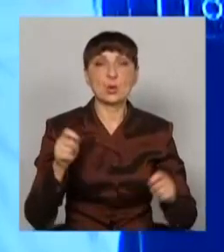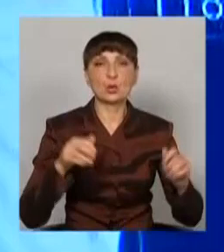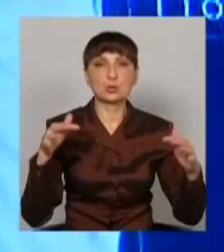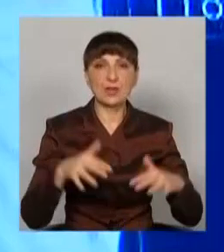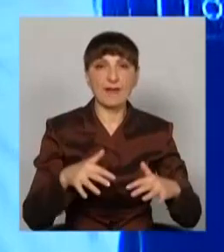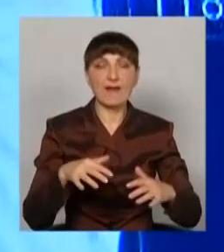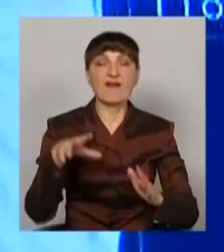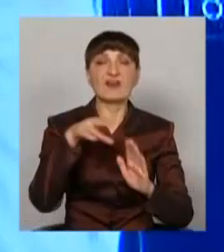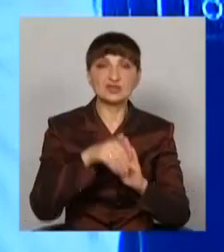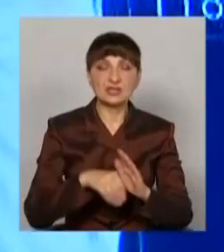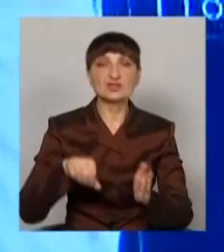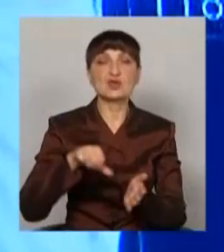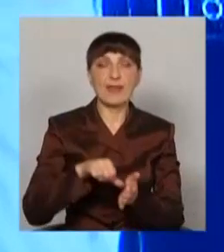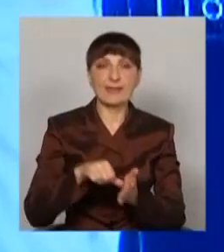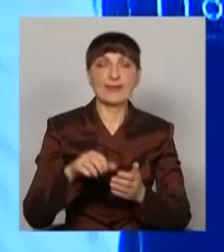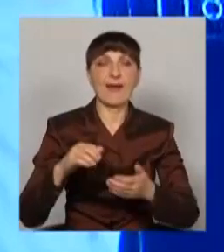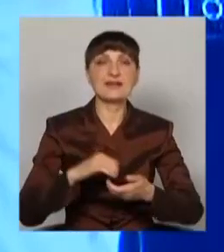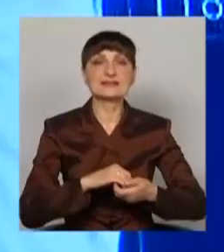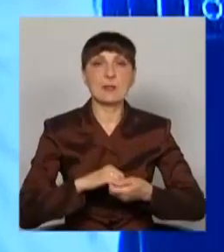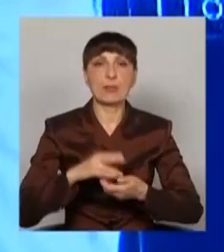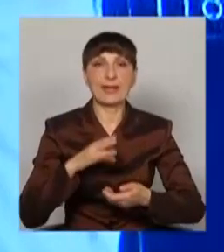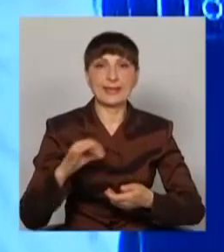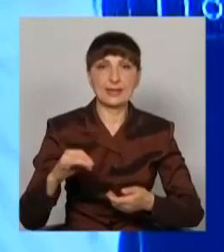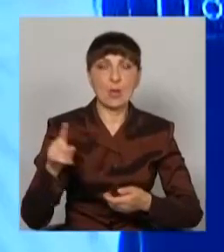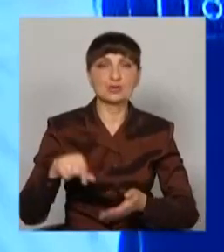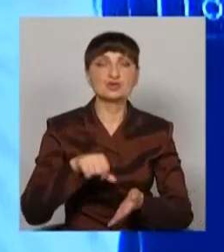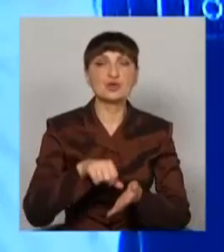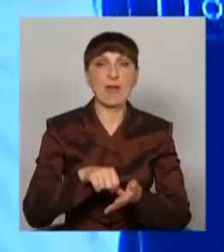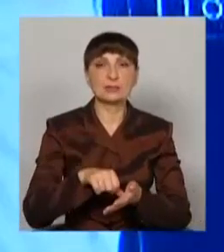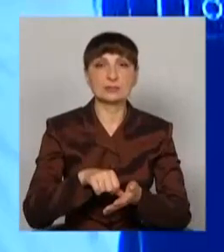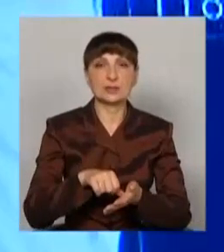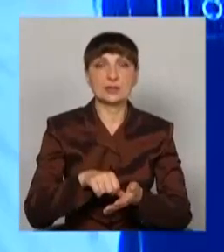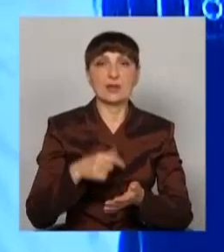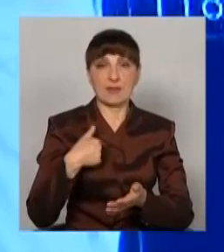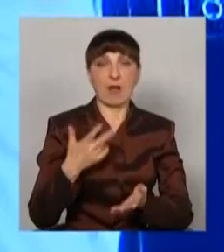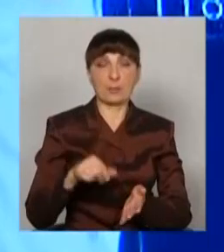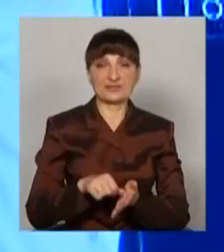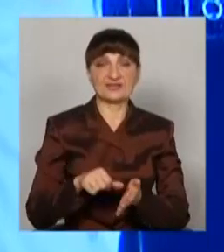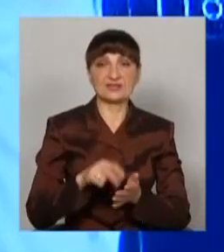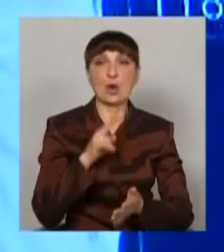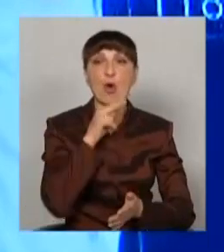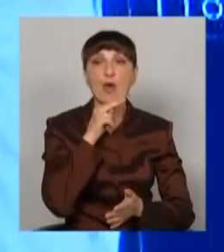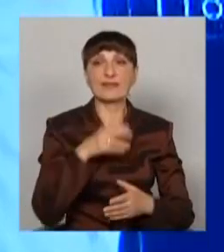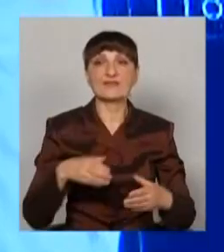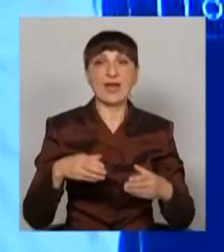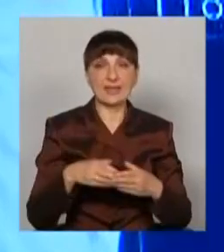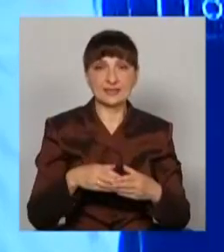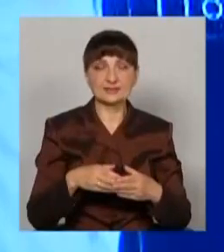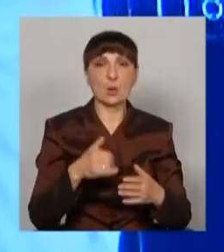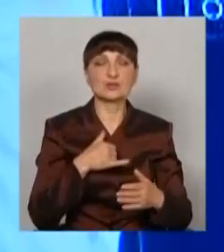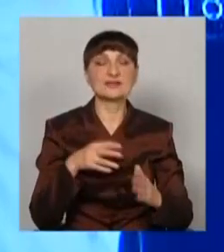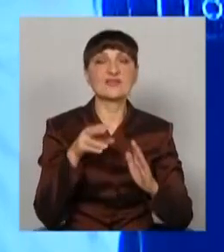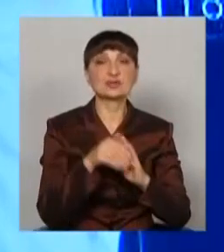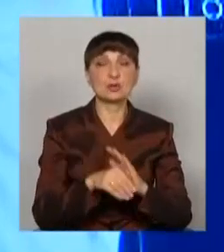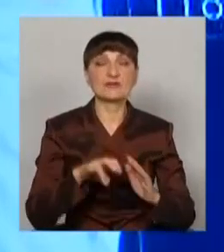члены Ассамблеи народа Казахстана. Один из них является член, вот я как представитель корейского этноса, у нас вошел